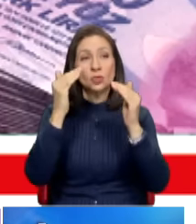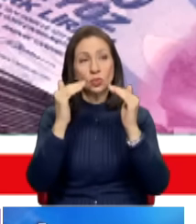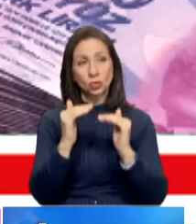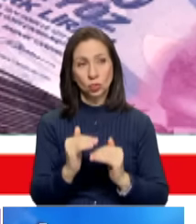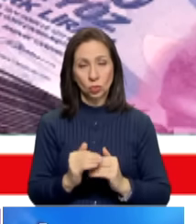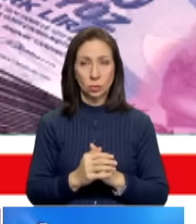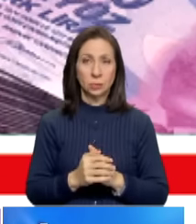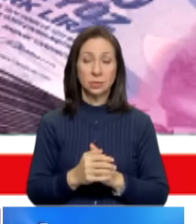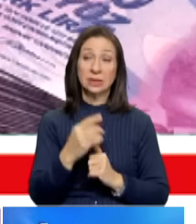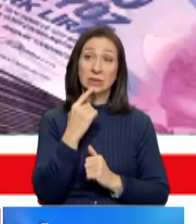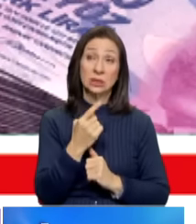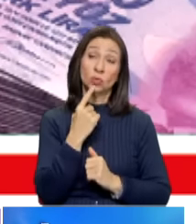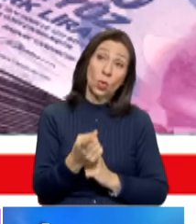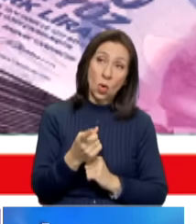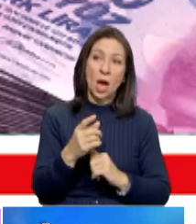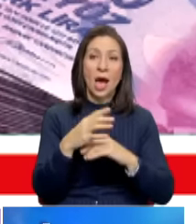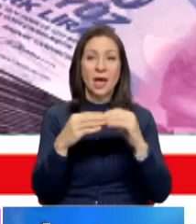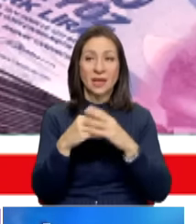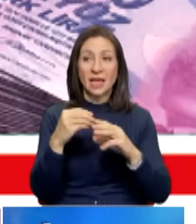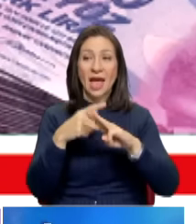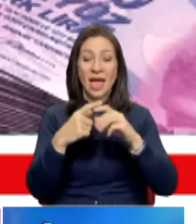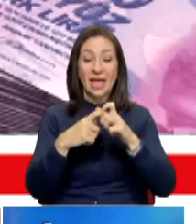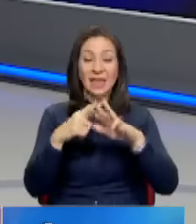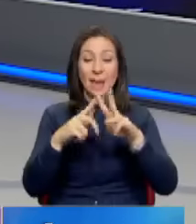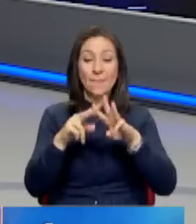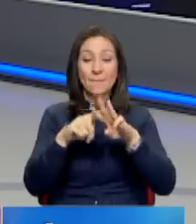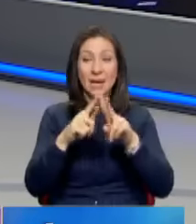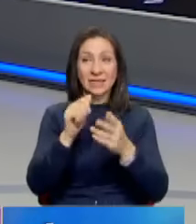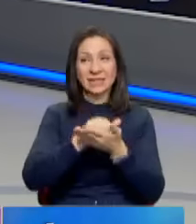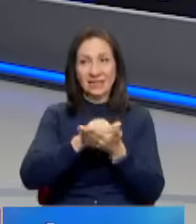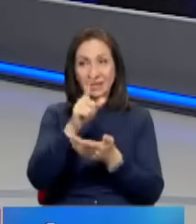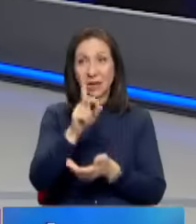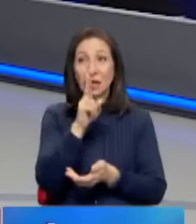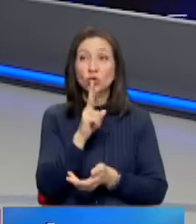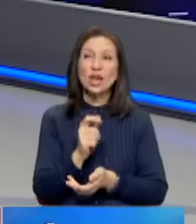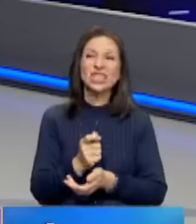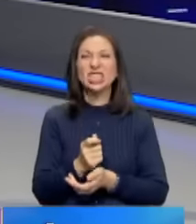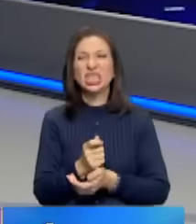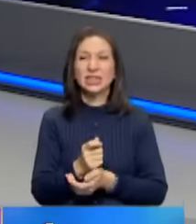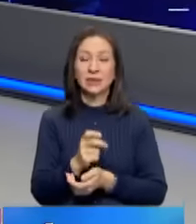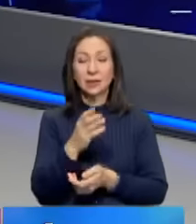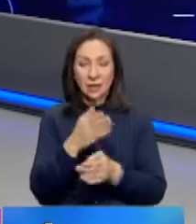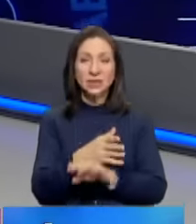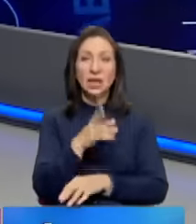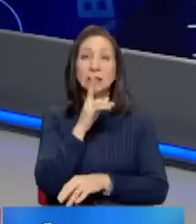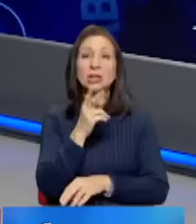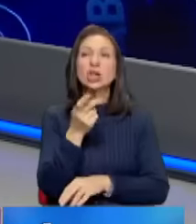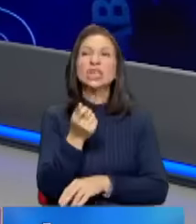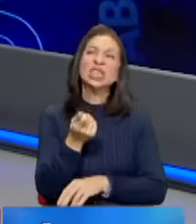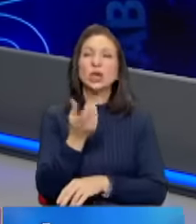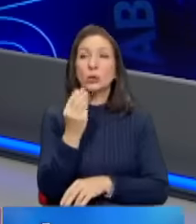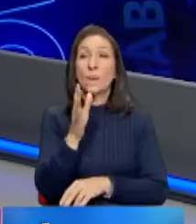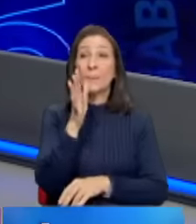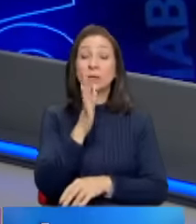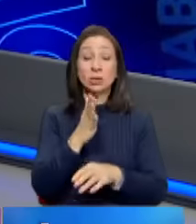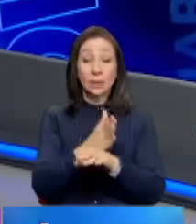kadar indi dedi diyor Adana Egemen gazetesi. İşte 200 liracık diyorlar ya, 200 lira gerçekten 200 liracık oldu.